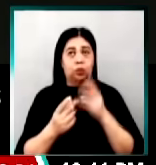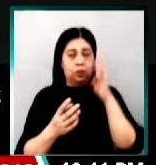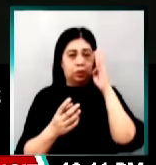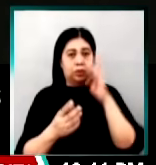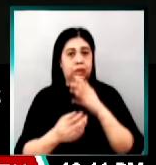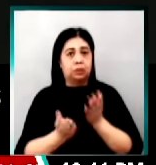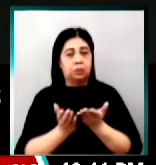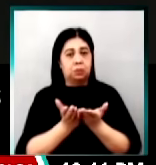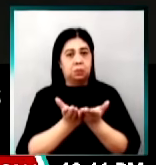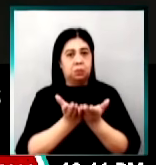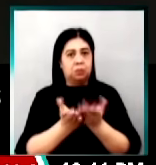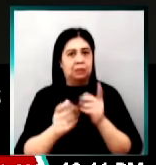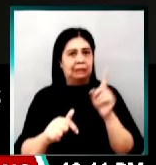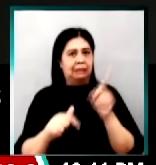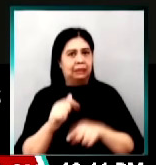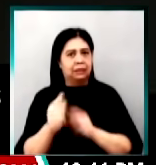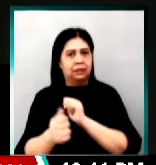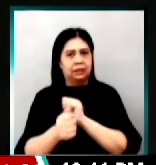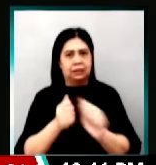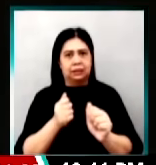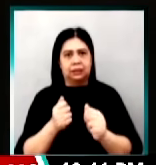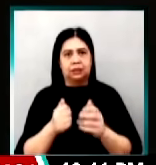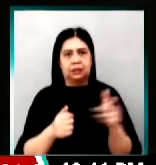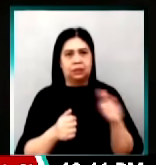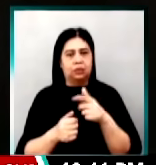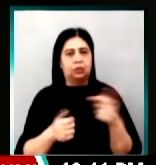hindi makadaan basta-basta mga sasakyan.